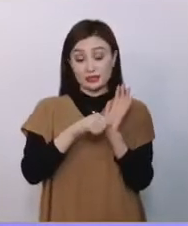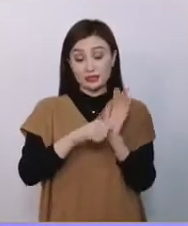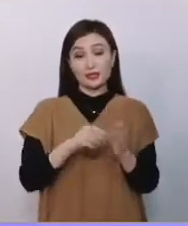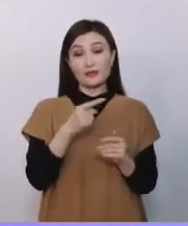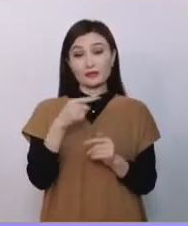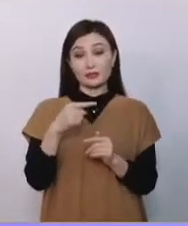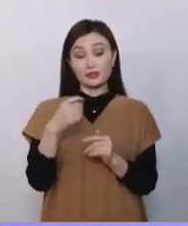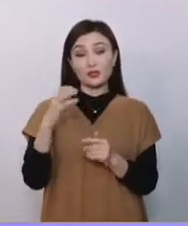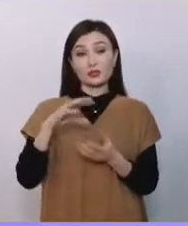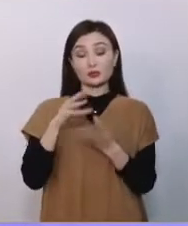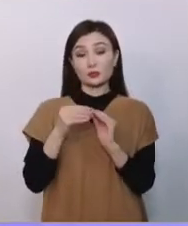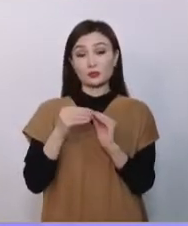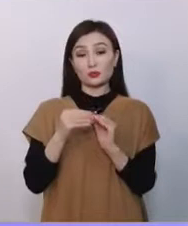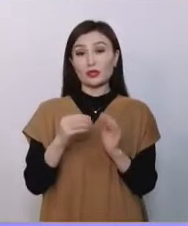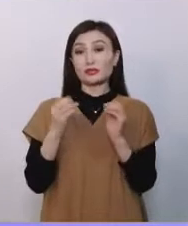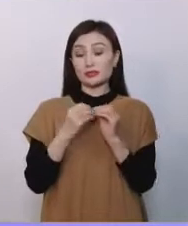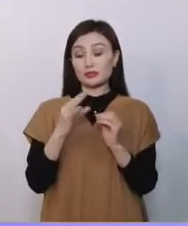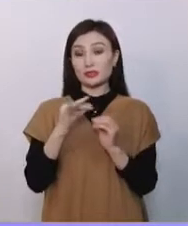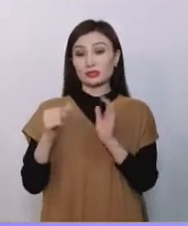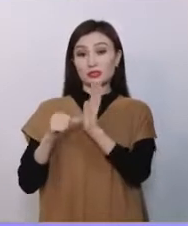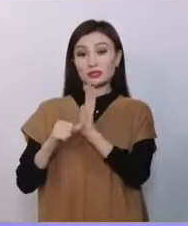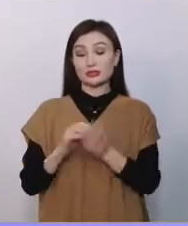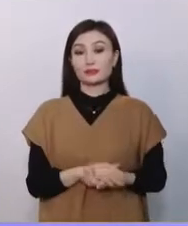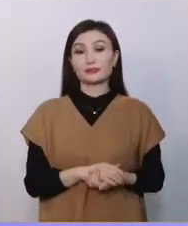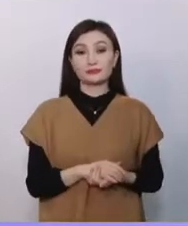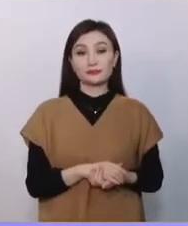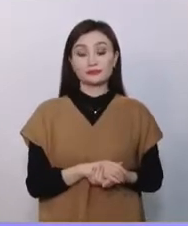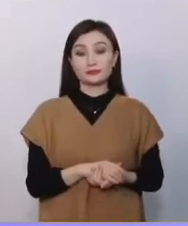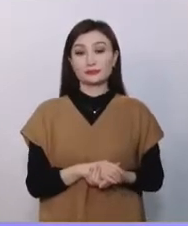вычтите сумму чисел 10 и 6